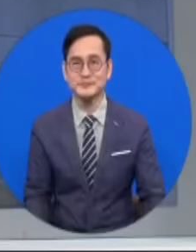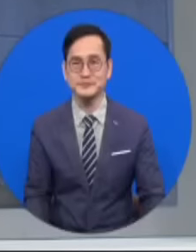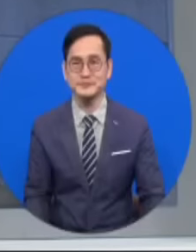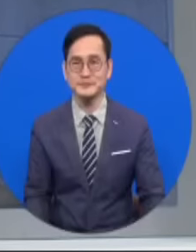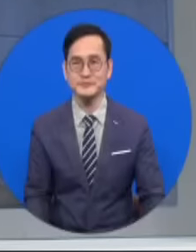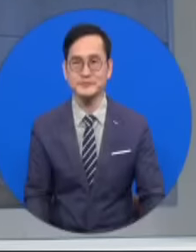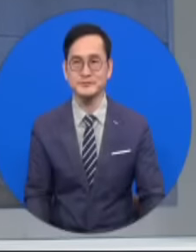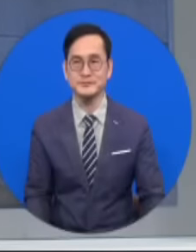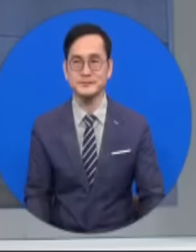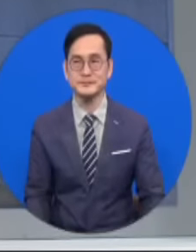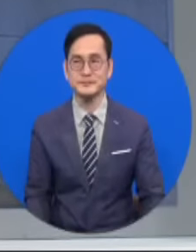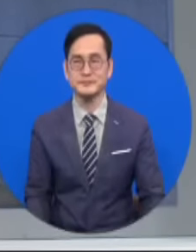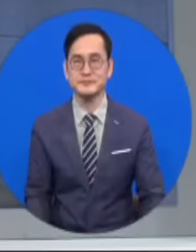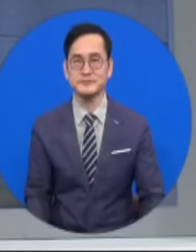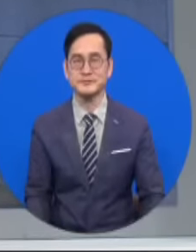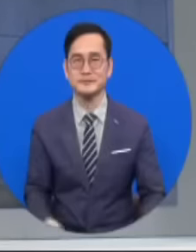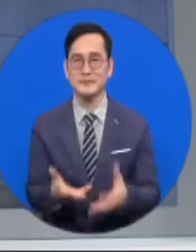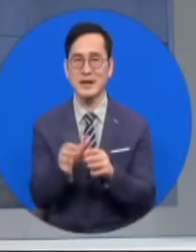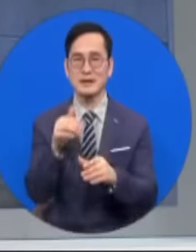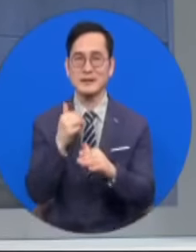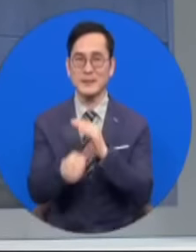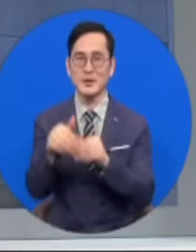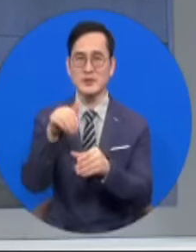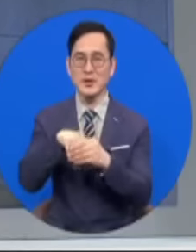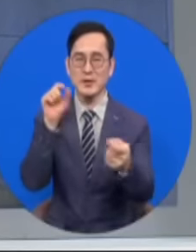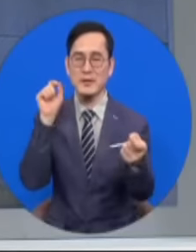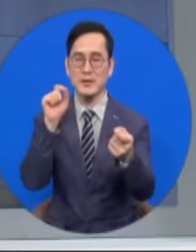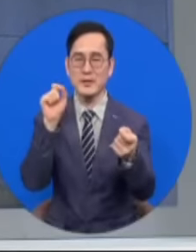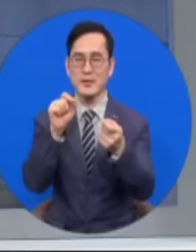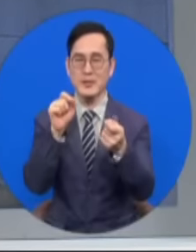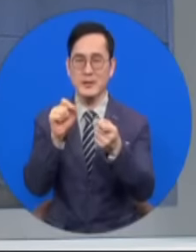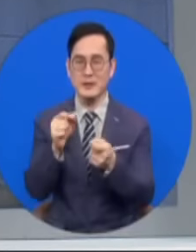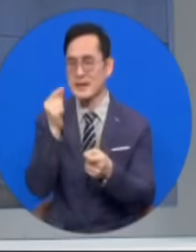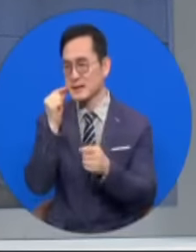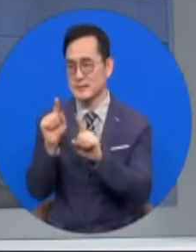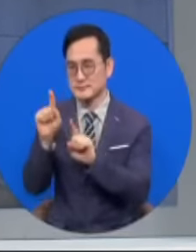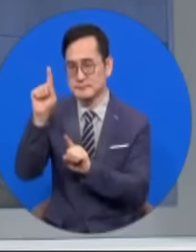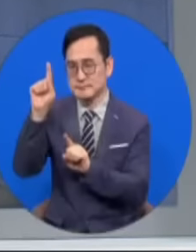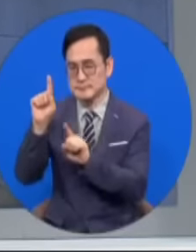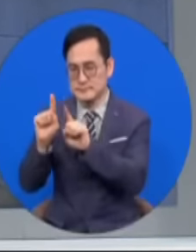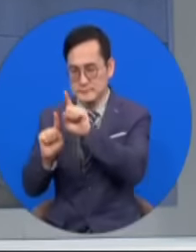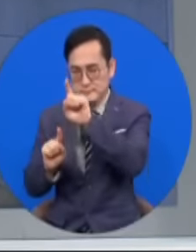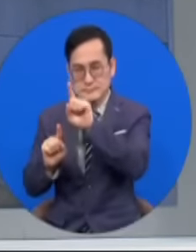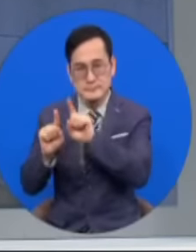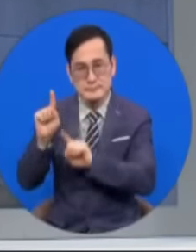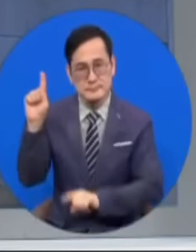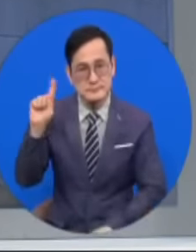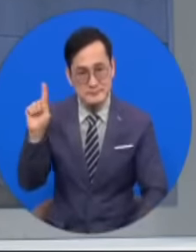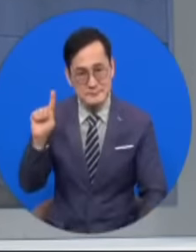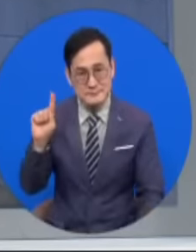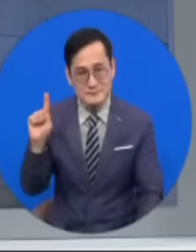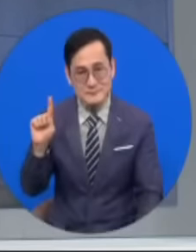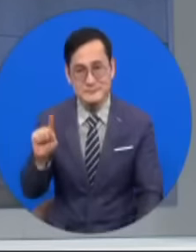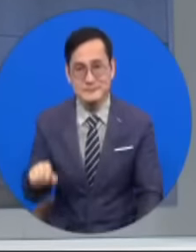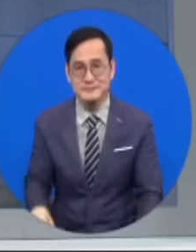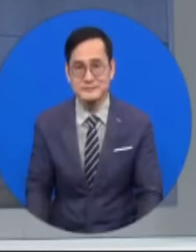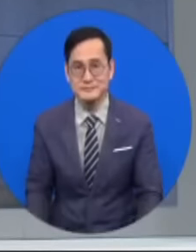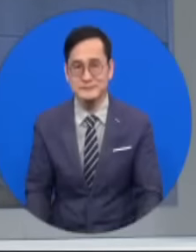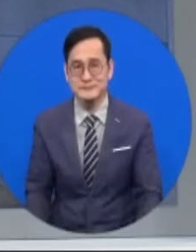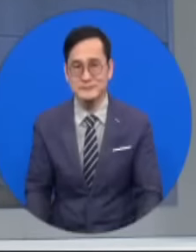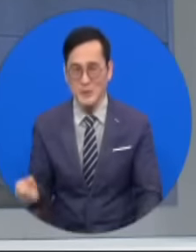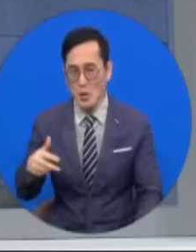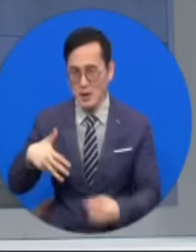같고요 전당대회 막바지까지 여론 조사의 추위가 어떻게 나가느냐에 따라서이 결선 없이 끝나느냐 아니면 결선까지 가느냐